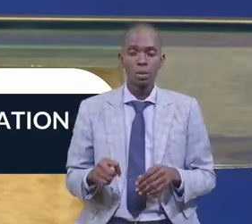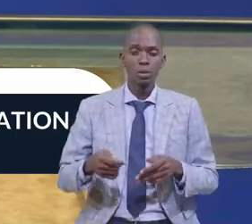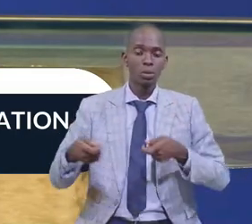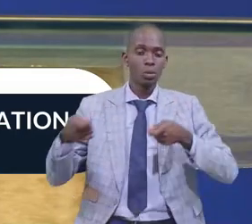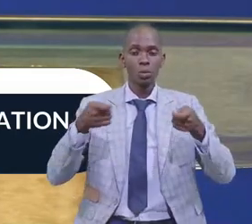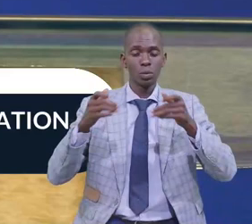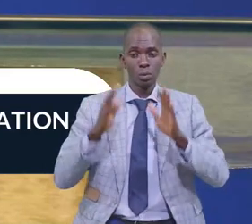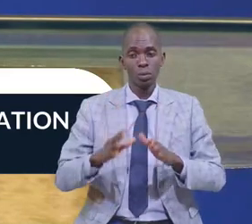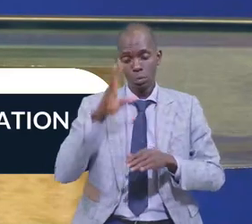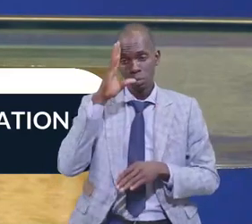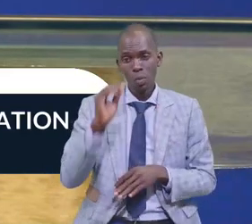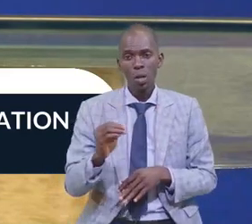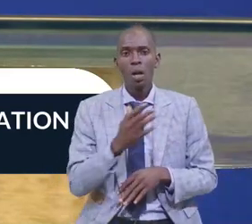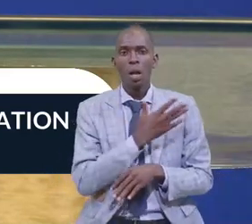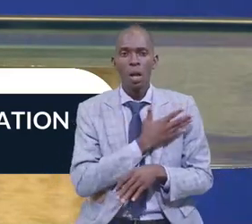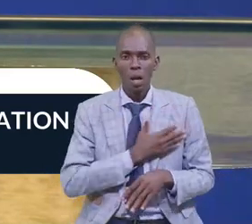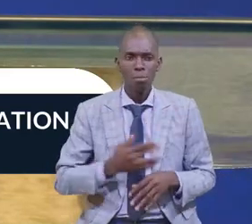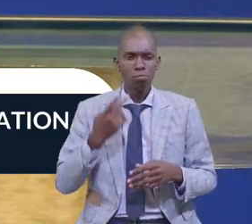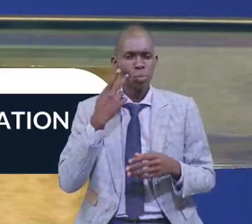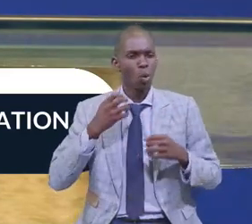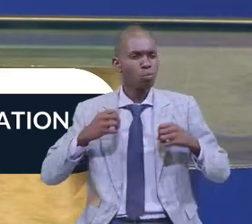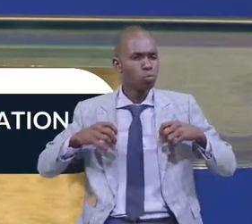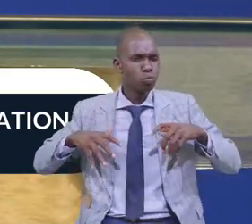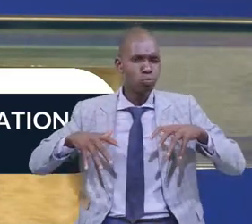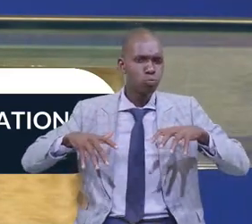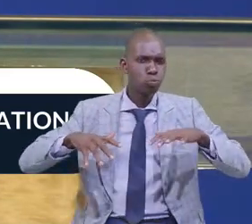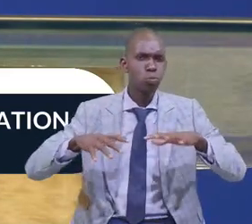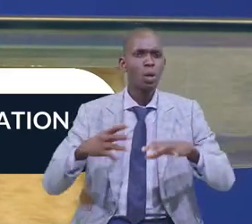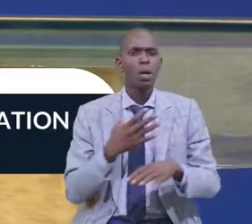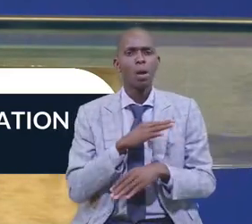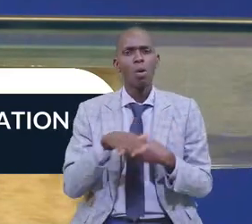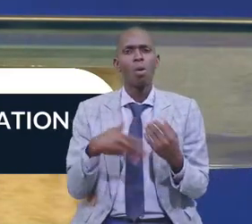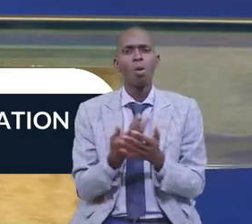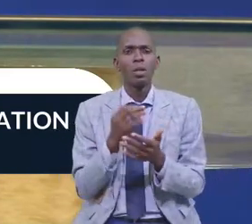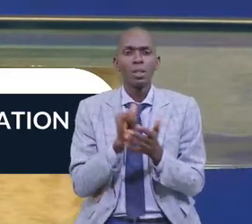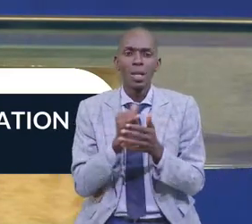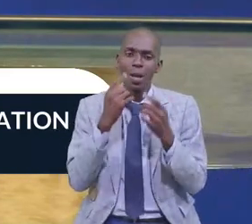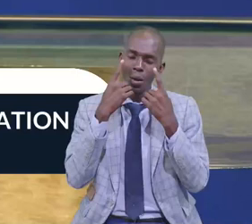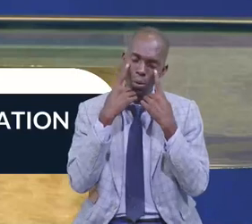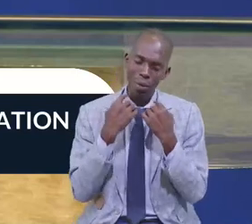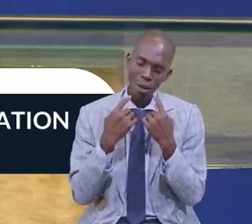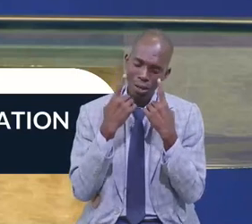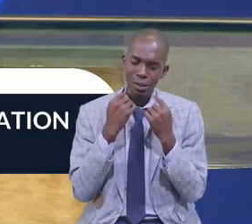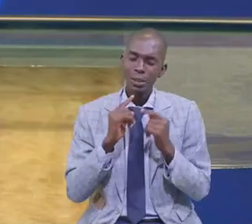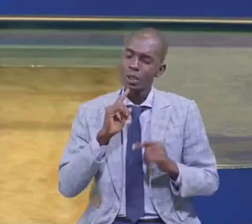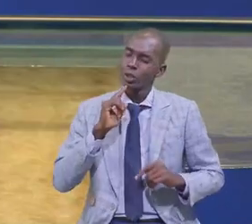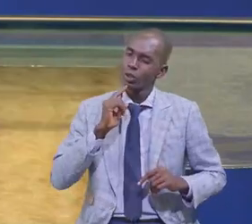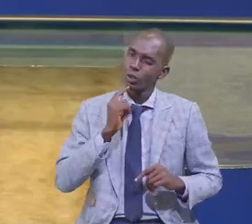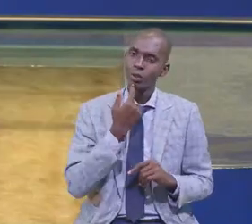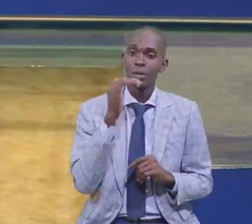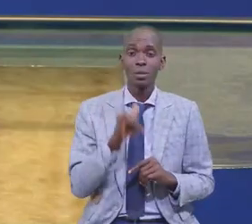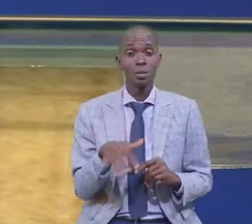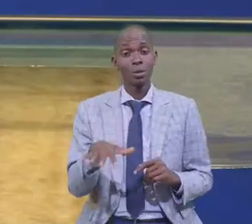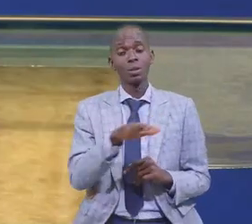la synagogue où Jésus vit une foule bruyante et des gens qui pleuraient